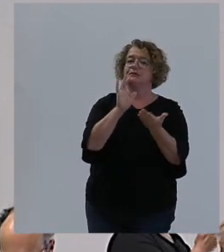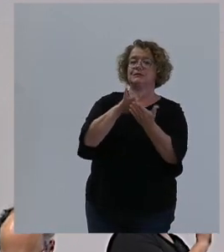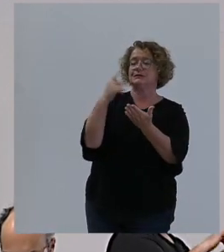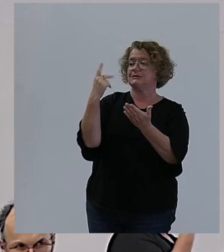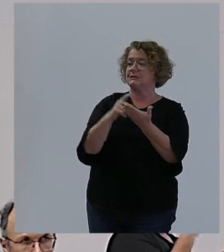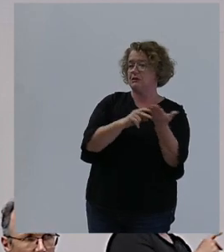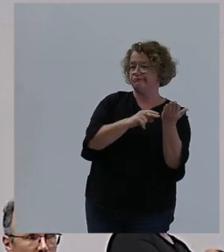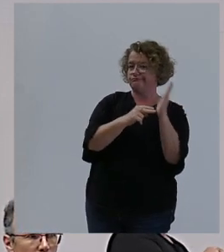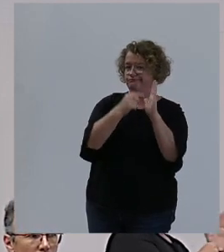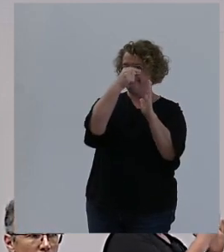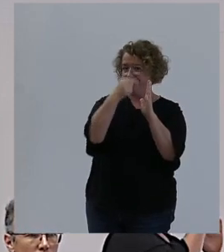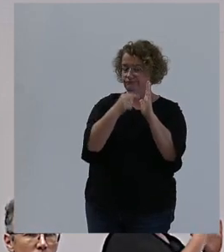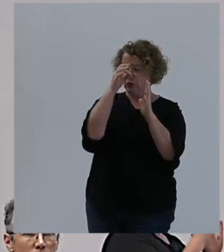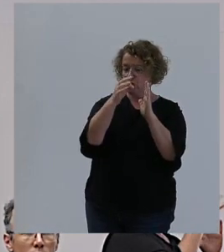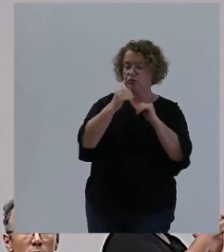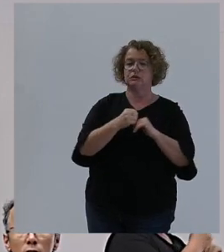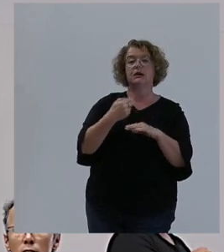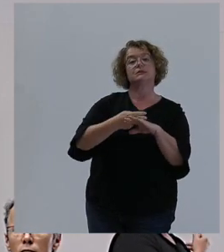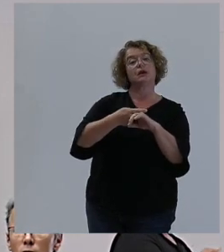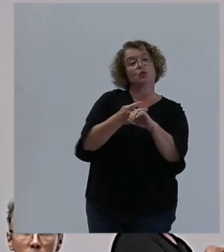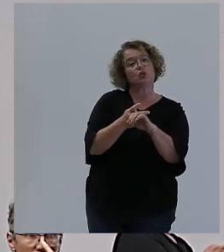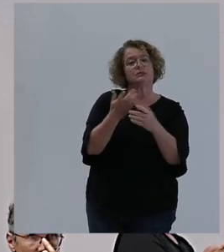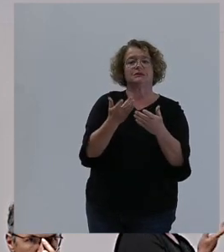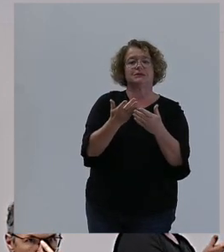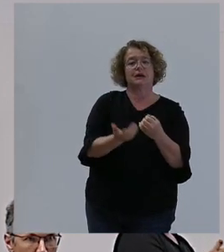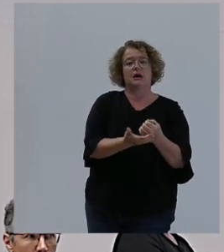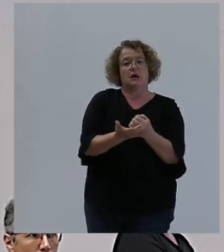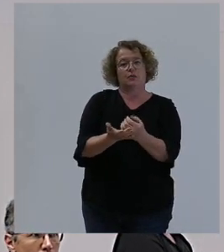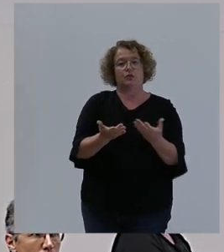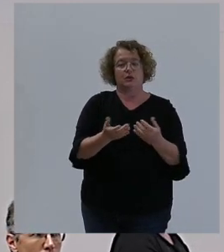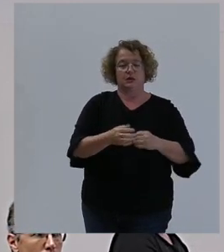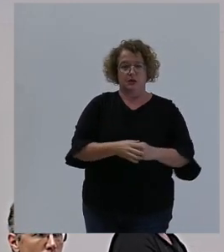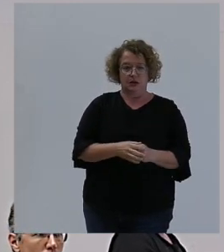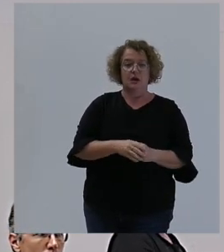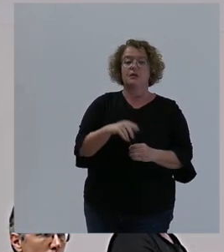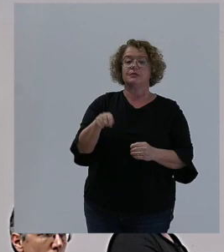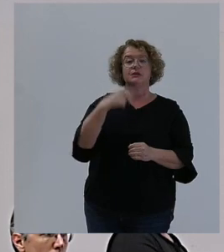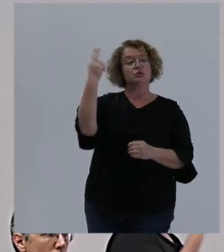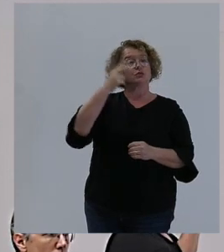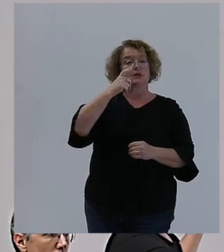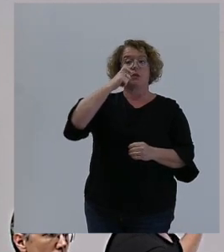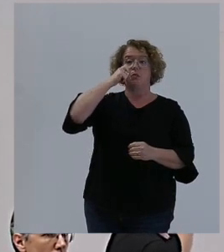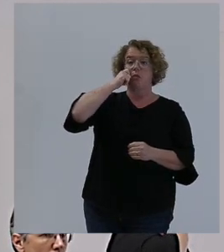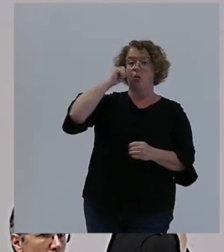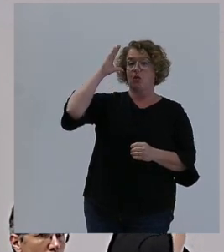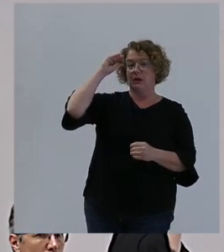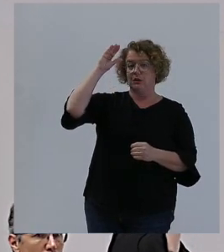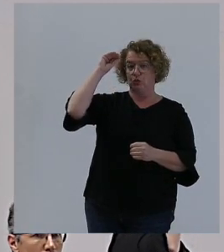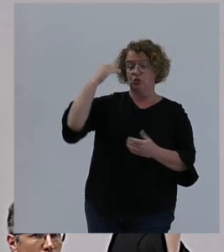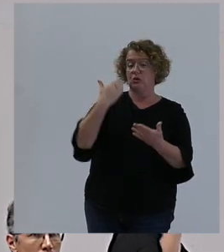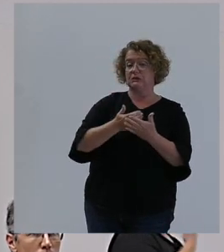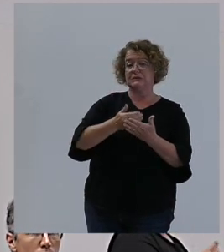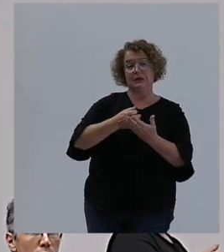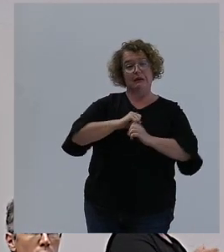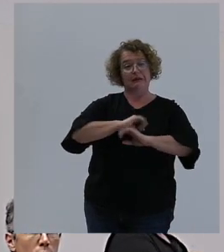site. Mais c'est effectivement un outil qui est en appui, ça vient en appoint. Nous sommes bien sûr une université de présentiel et ça, pour le coup, je pense que nous sommes